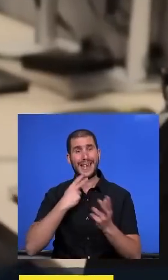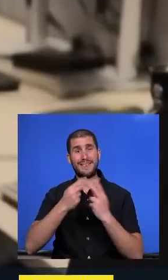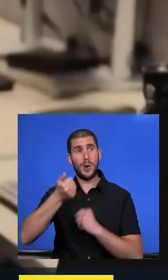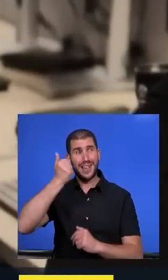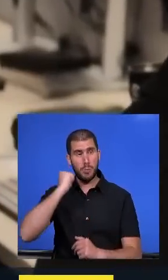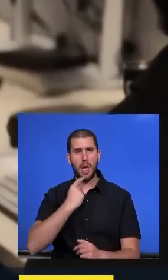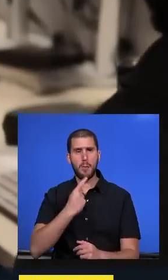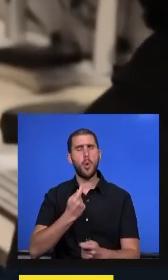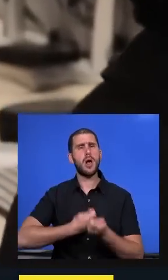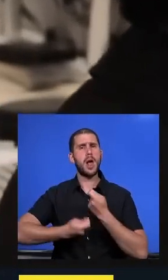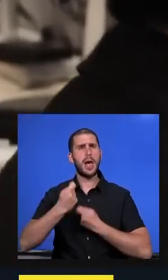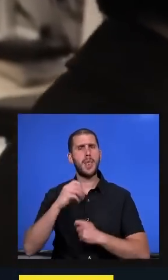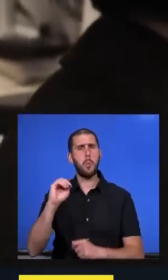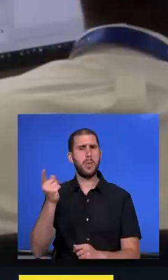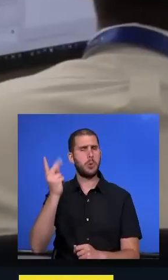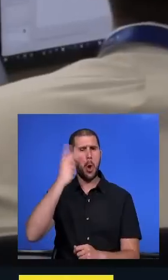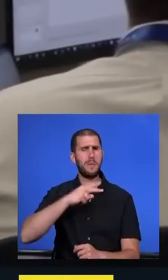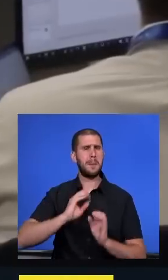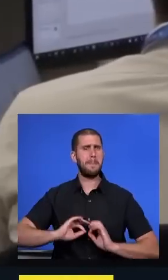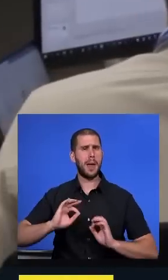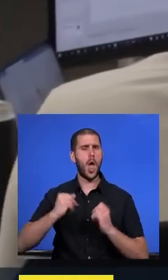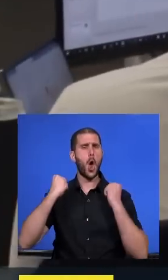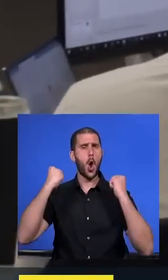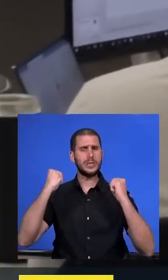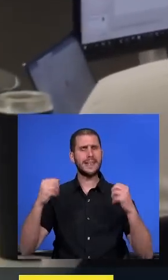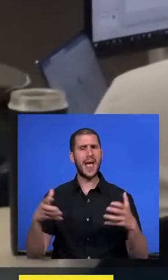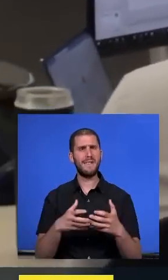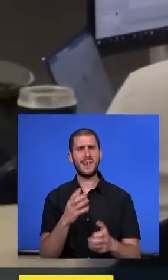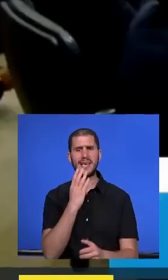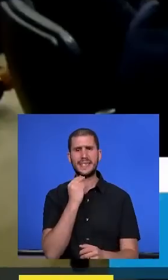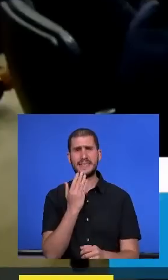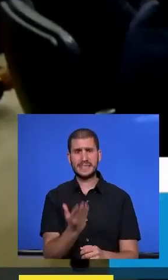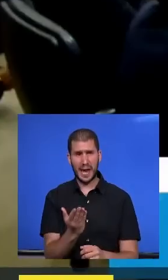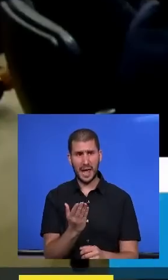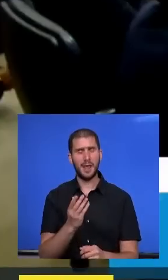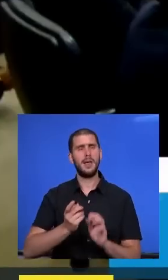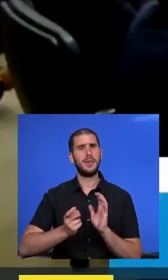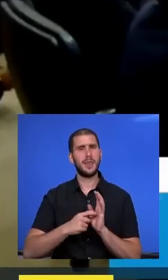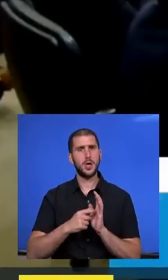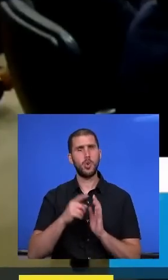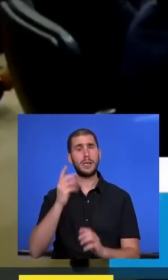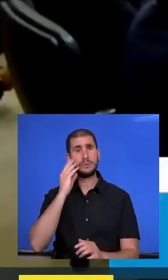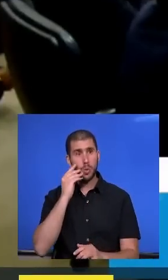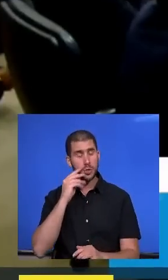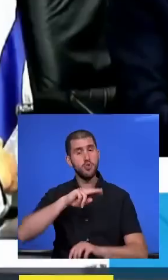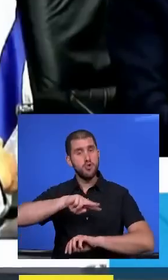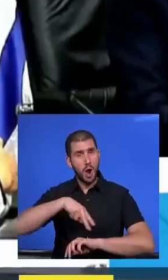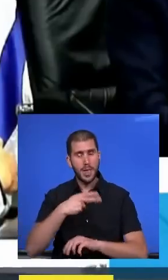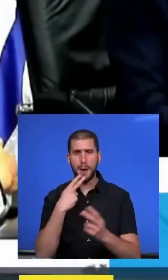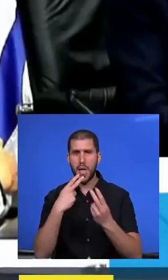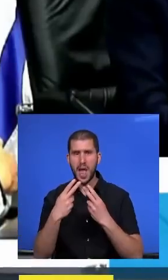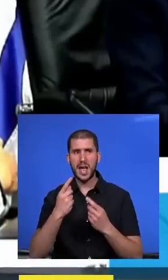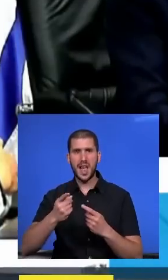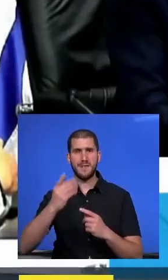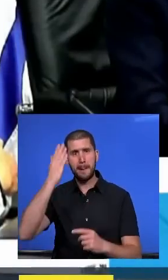כי כלכלני מודי'ס לא מבינים את החוסן החברתי של מדינת ישראל, נדרשו היום לסמוטריץ' שעתיים להגיב על כך בעל